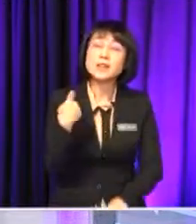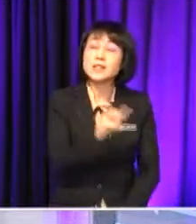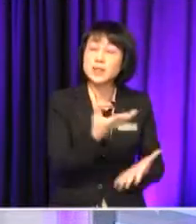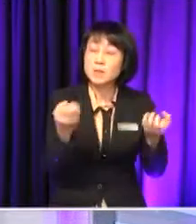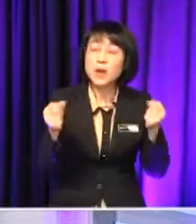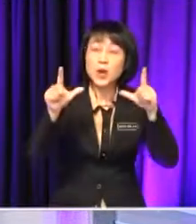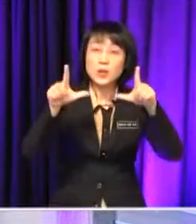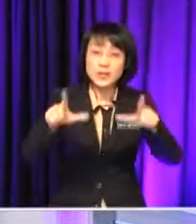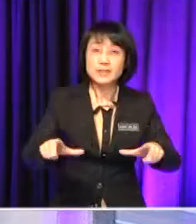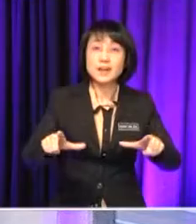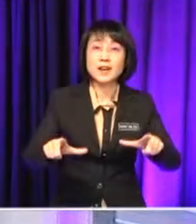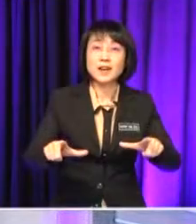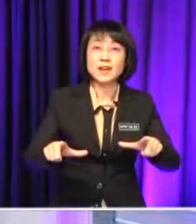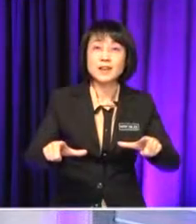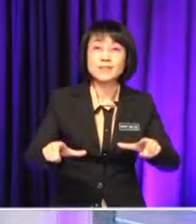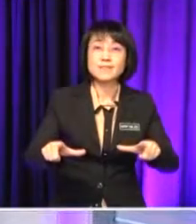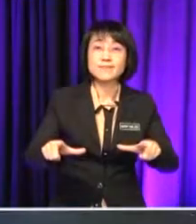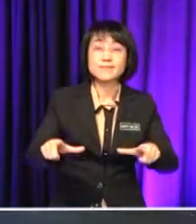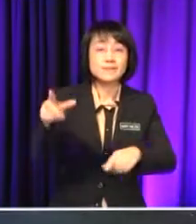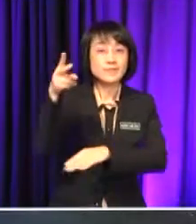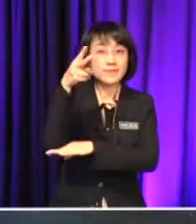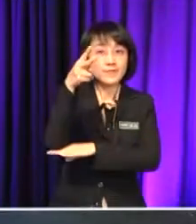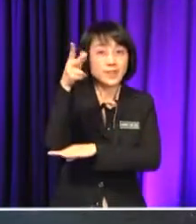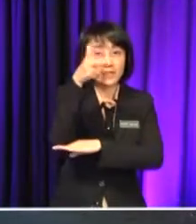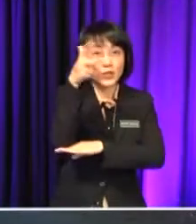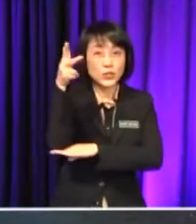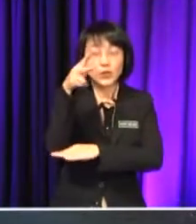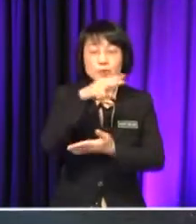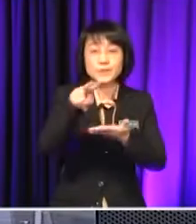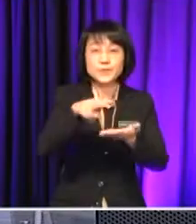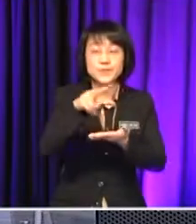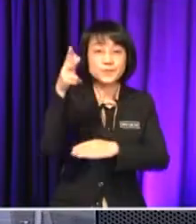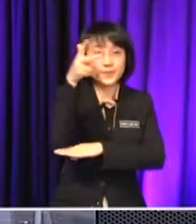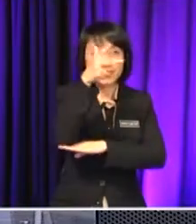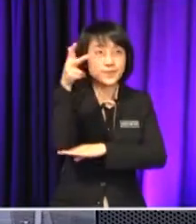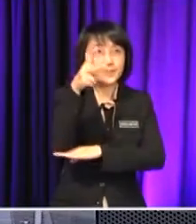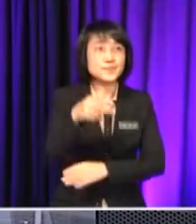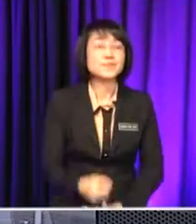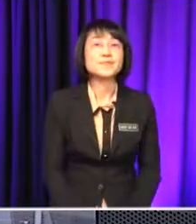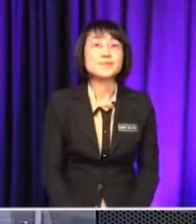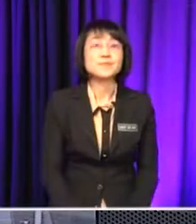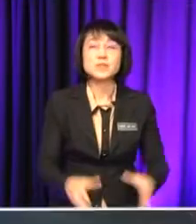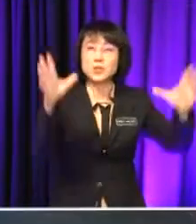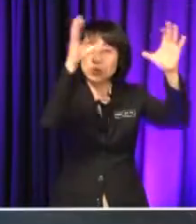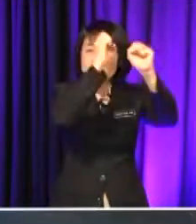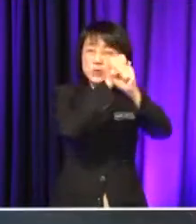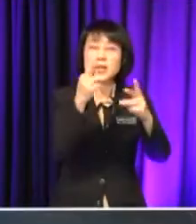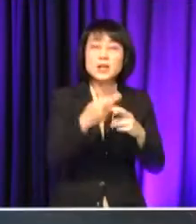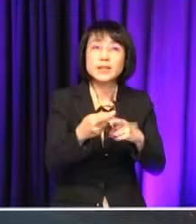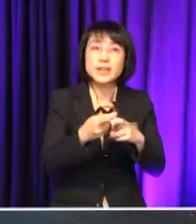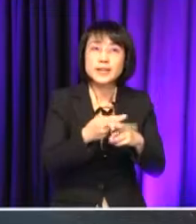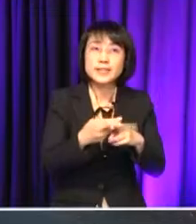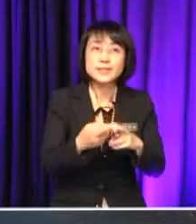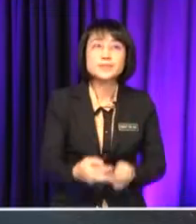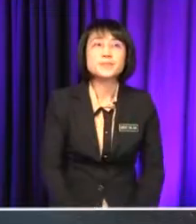letak pemantauan ini. Iyalah, cikgu. Antara kita punya rumus ringkas, cikgu. Okey, kalau kita tengok